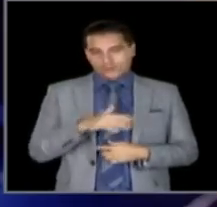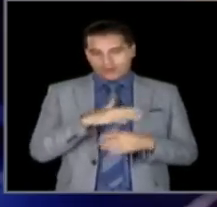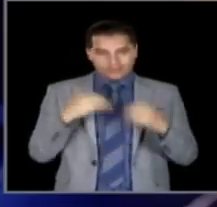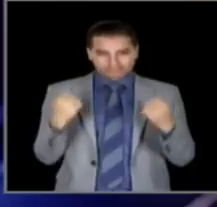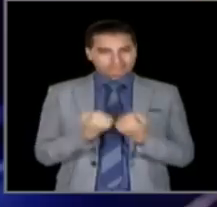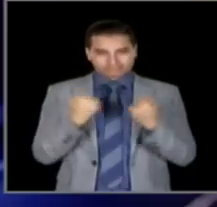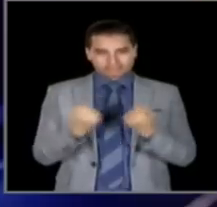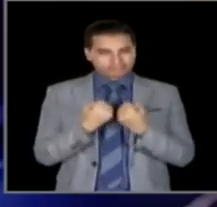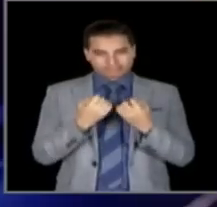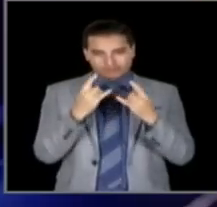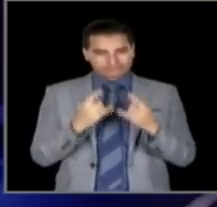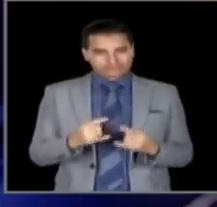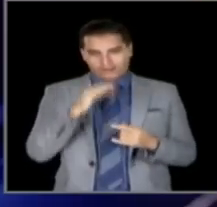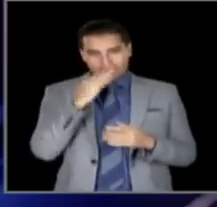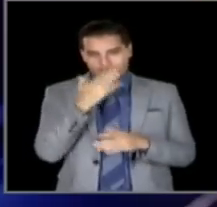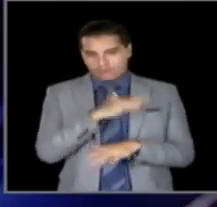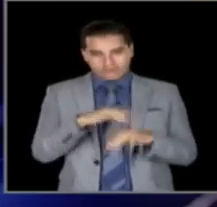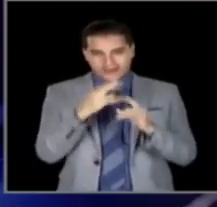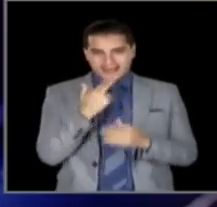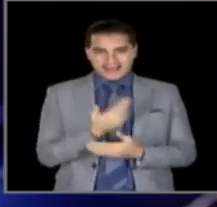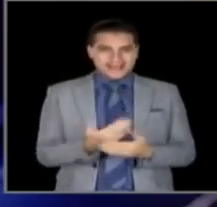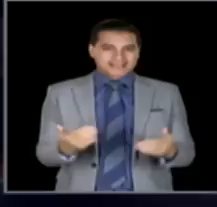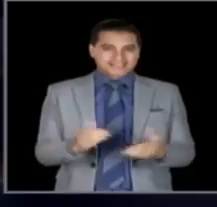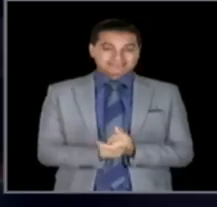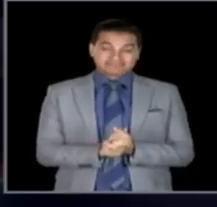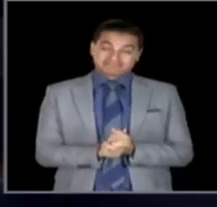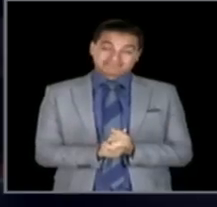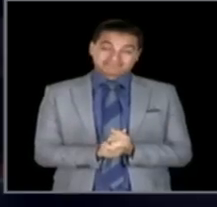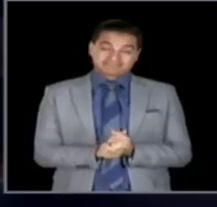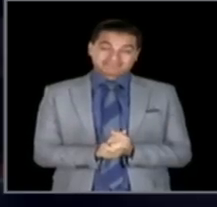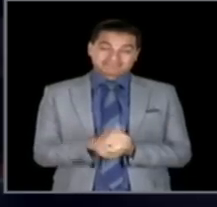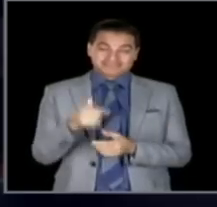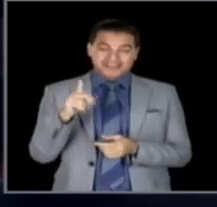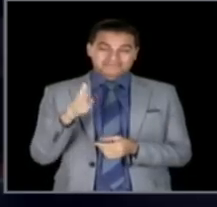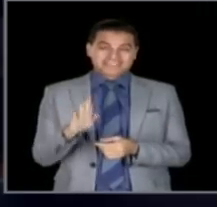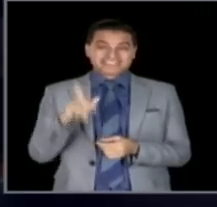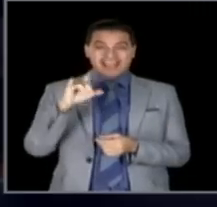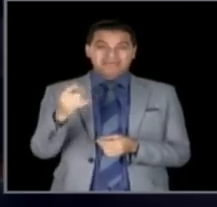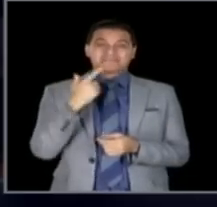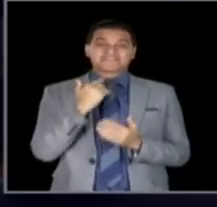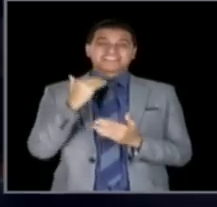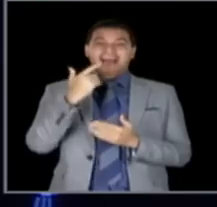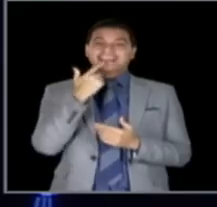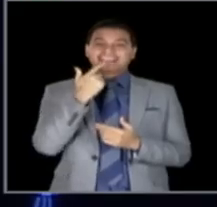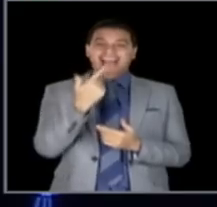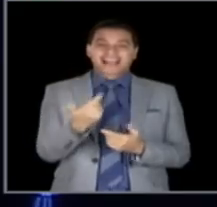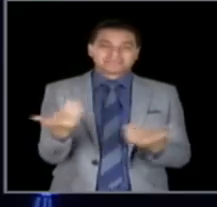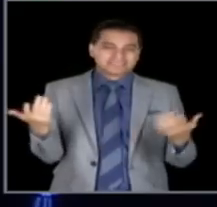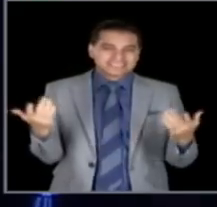يعني الحمد لله بخير. ابتسام نفسها تتكلم بس مش قادره. مش قادره على اللي